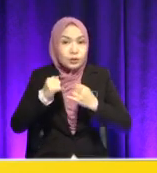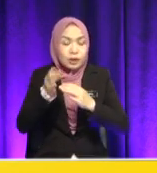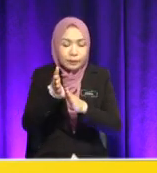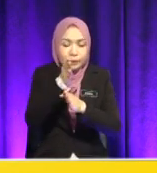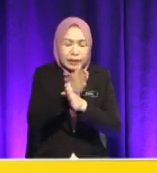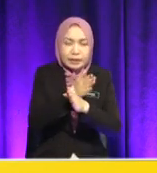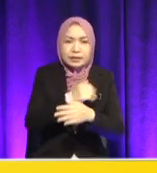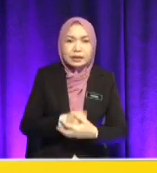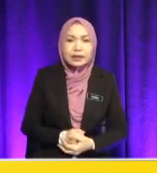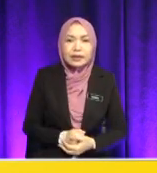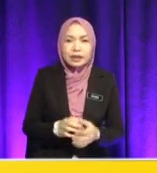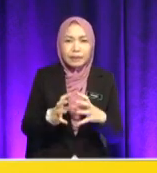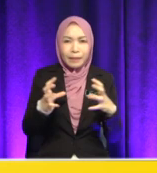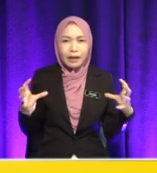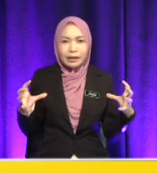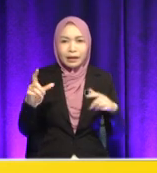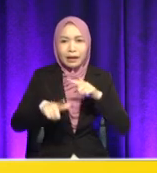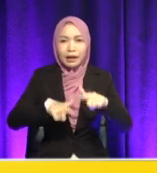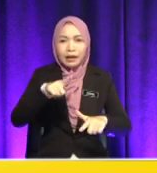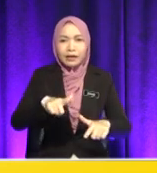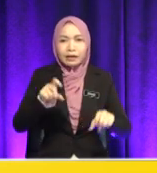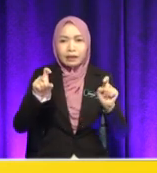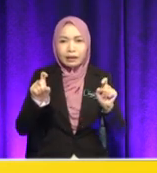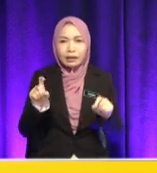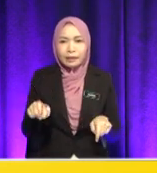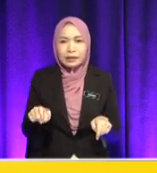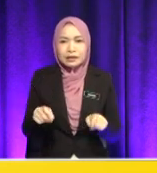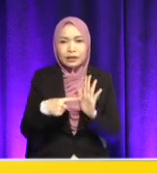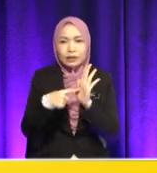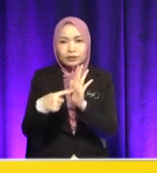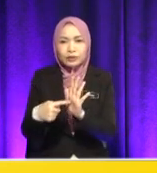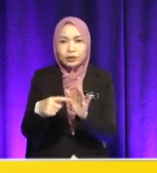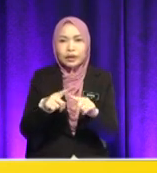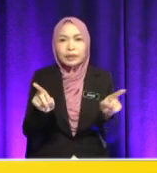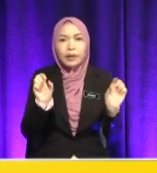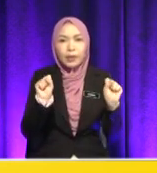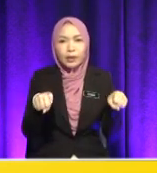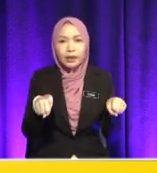banyak step yang kita tunjukkan tetapi boleh ditinggalkanlah